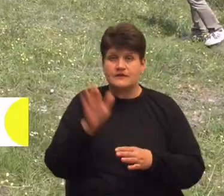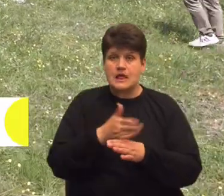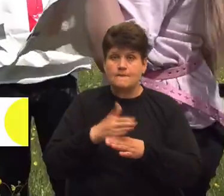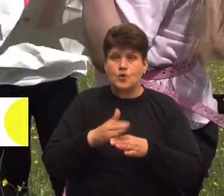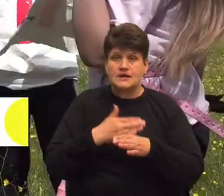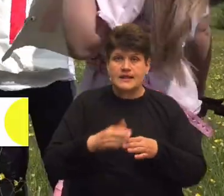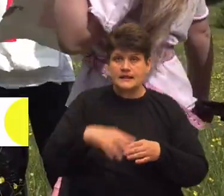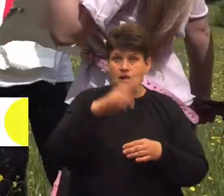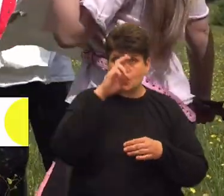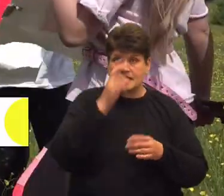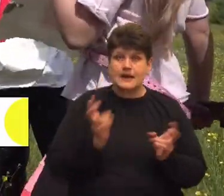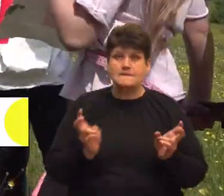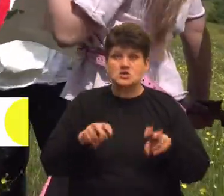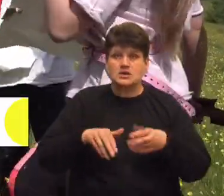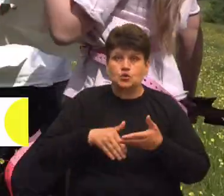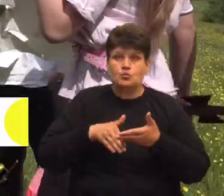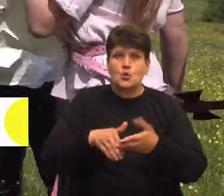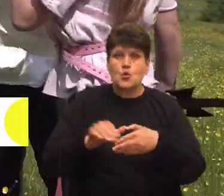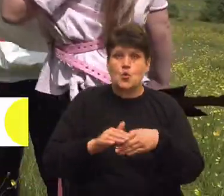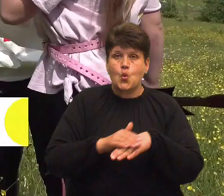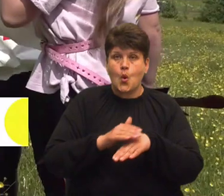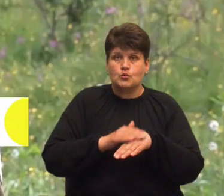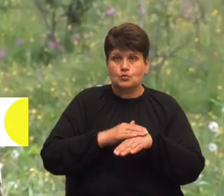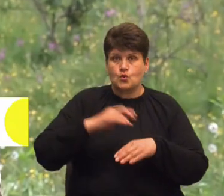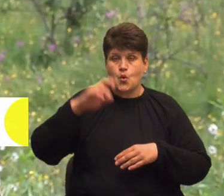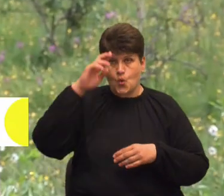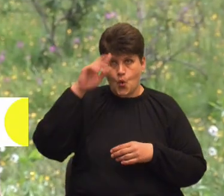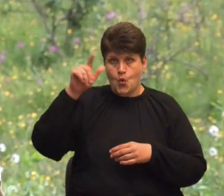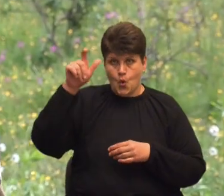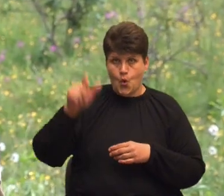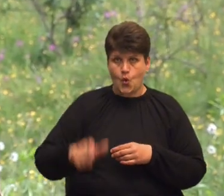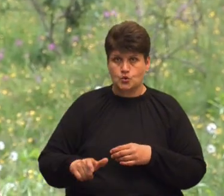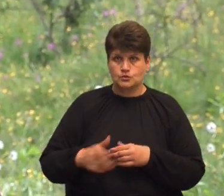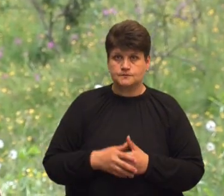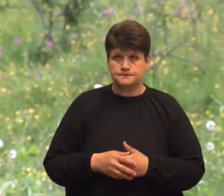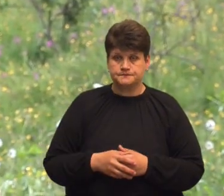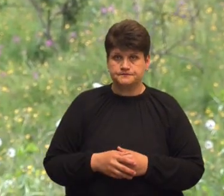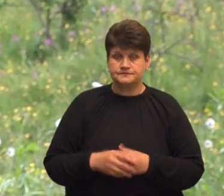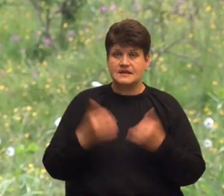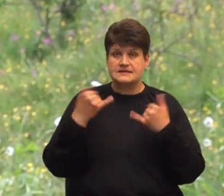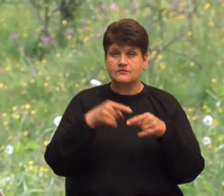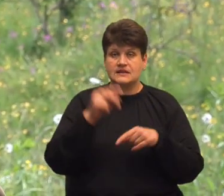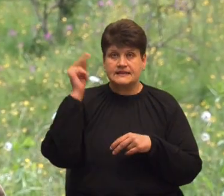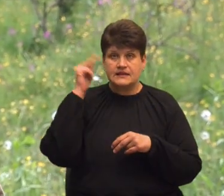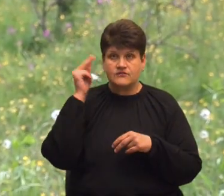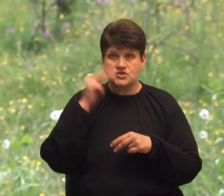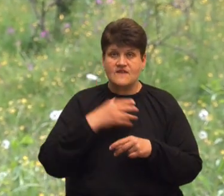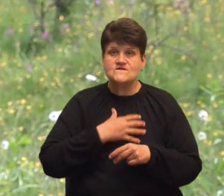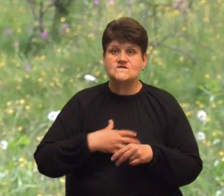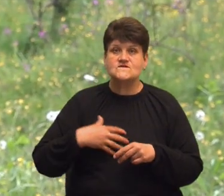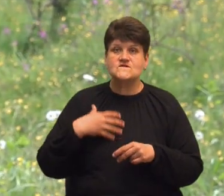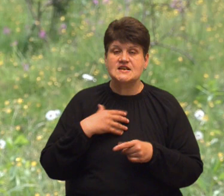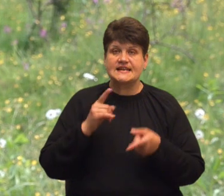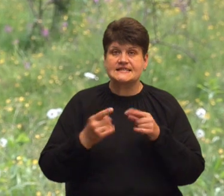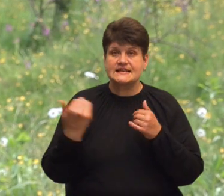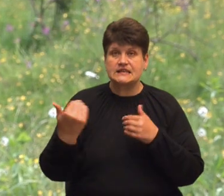королівства які пройшли на допомогу доброму королю каже старший пластун Любомир Петровський зараз вони навчаються дуже важливих істин для